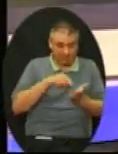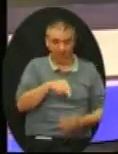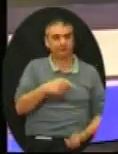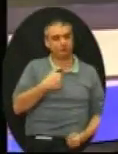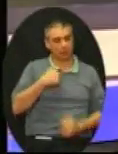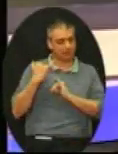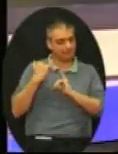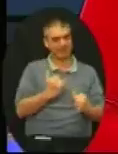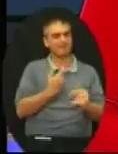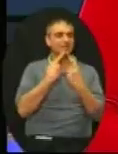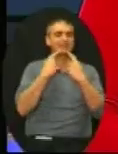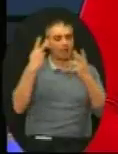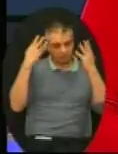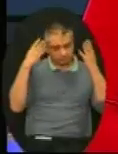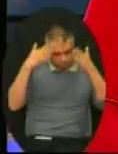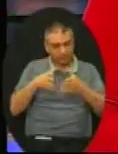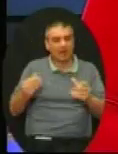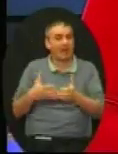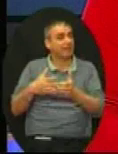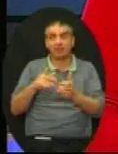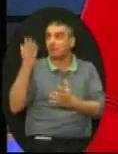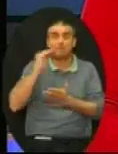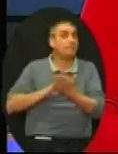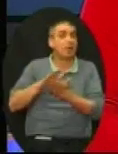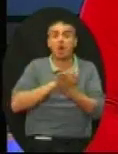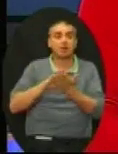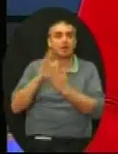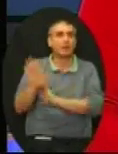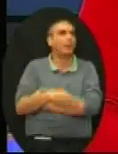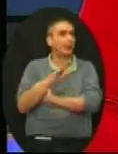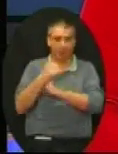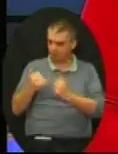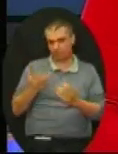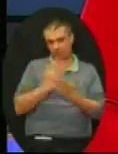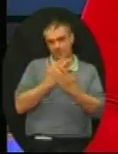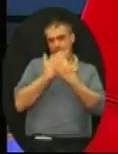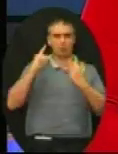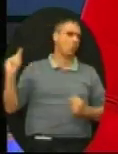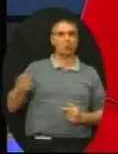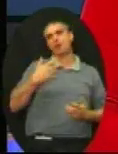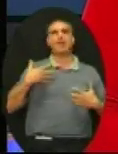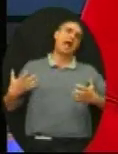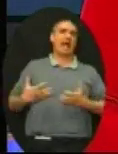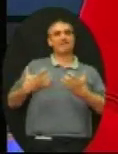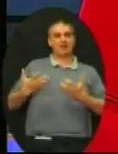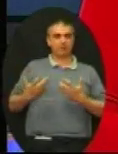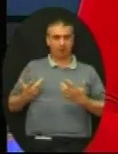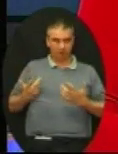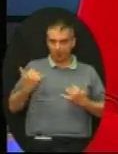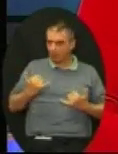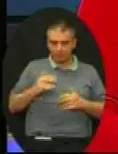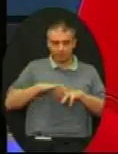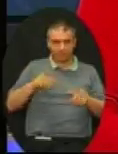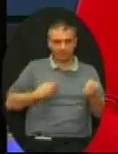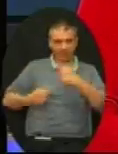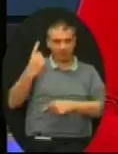שאני מביאה את השיח החברתי, כשהוא לא היה בכלל. היה ריק טוטלי, היום זה מובן מאליו, כולם נורא נורא חברתיים. היום אנחנו במצב